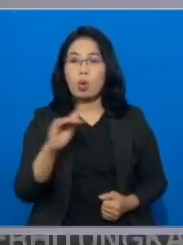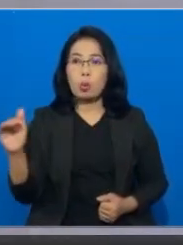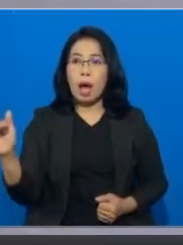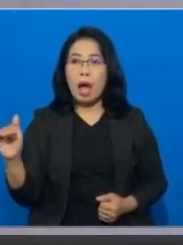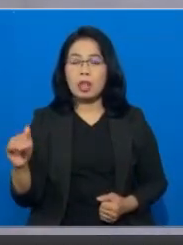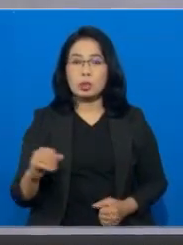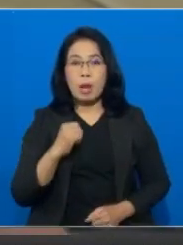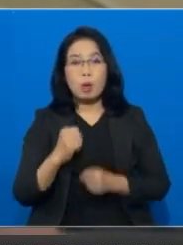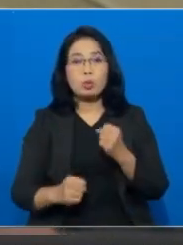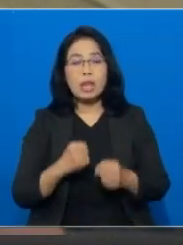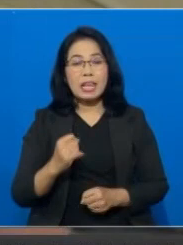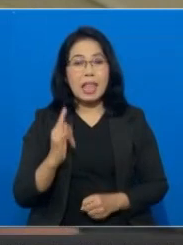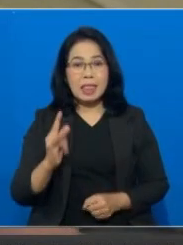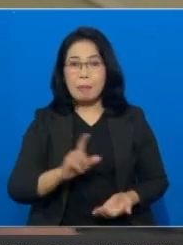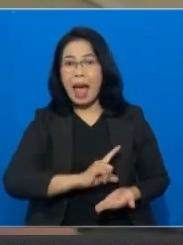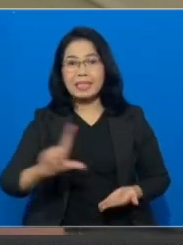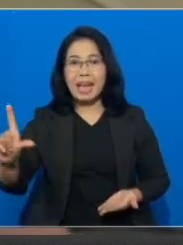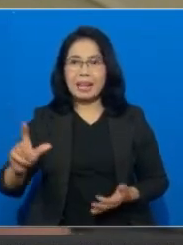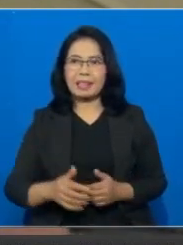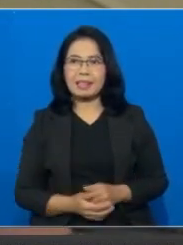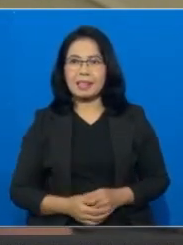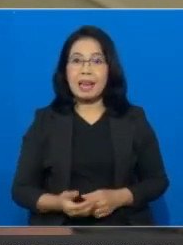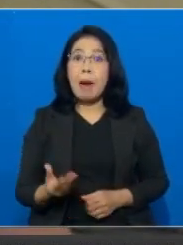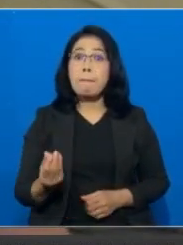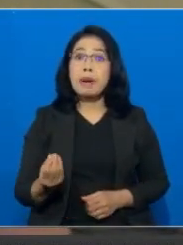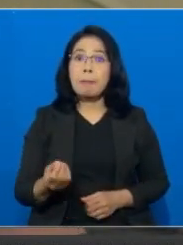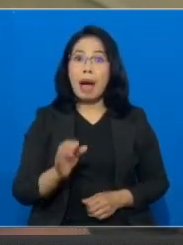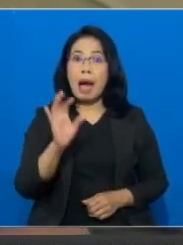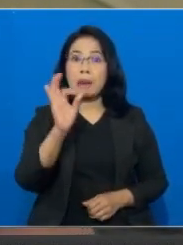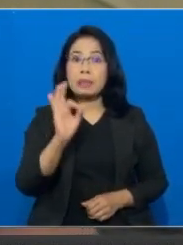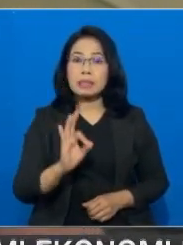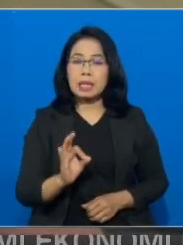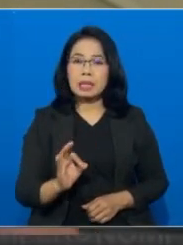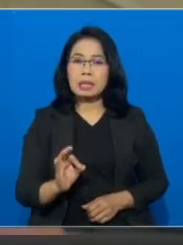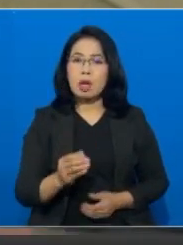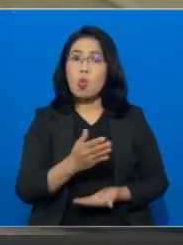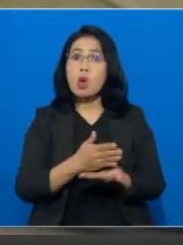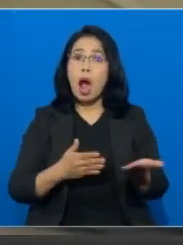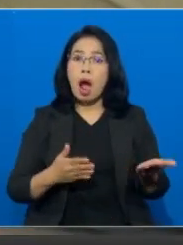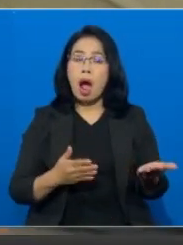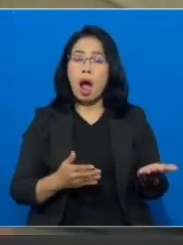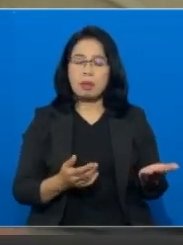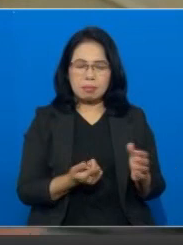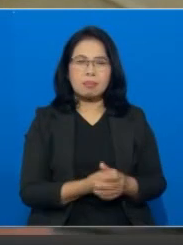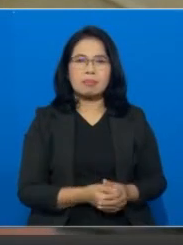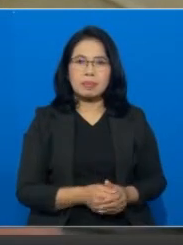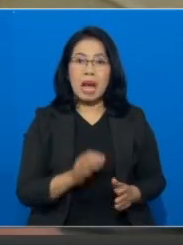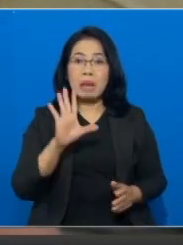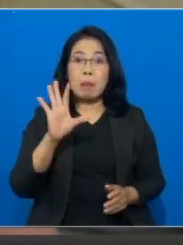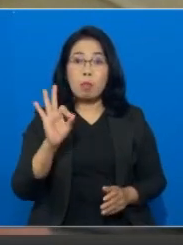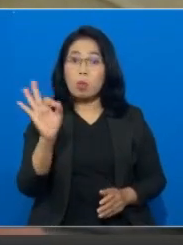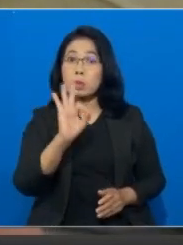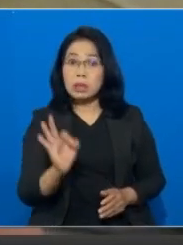tidak gulung tikar. Berapa persen mas berkurangnya mas? Bisa 50% lebih sih, 65%-an sih kalau